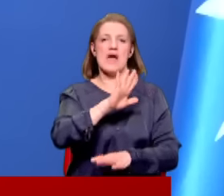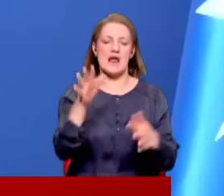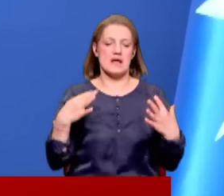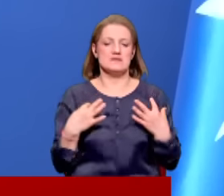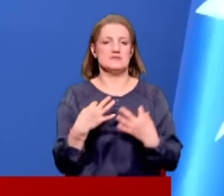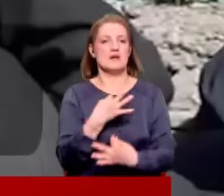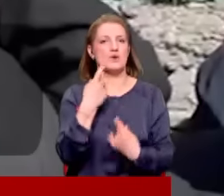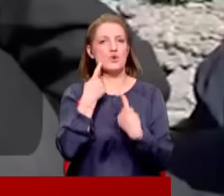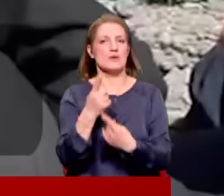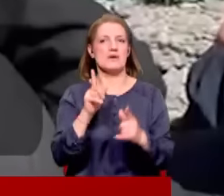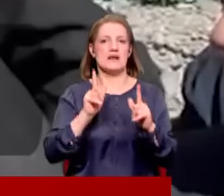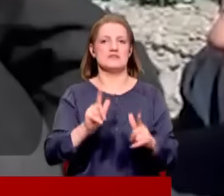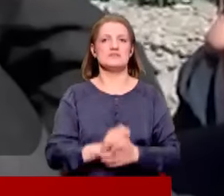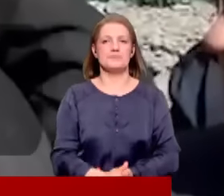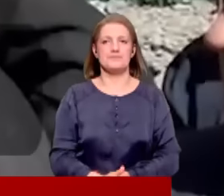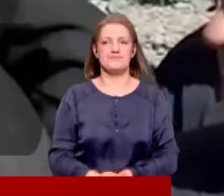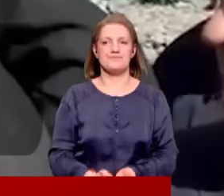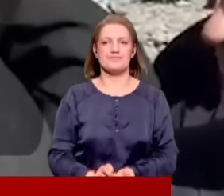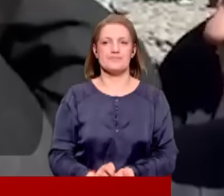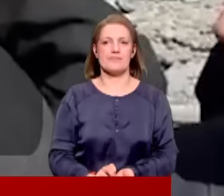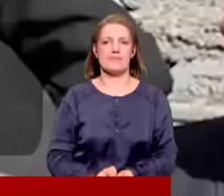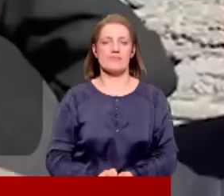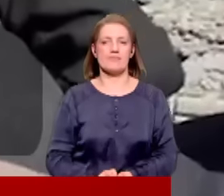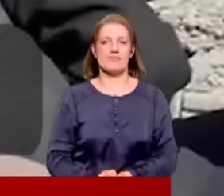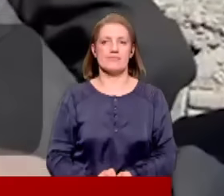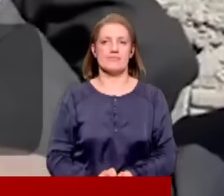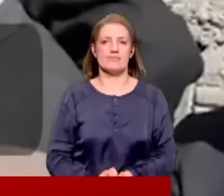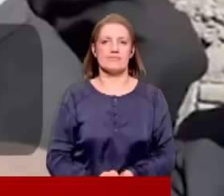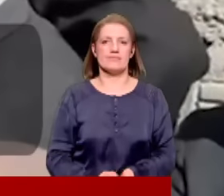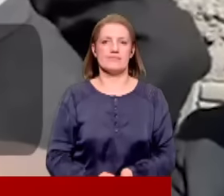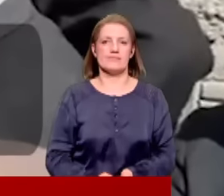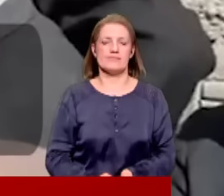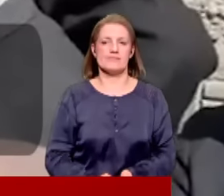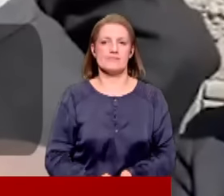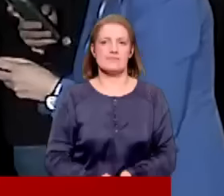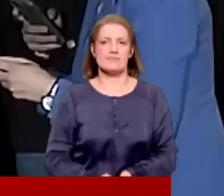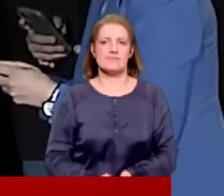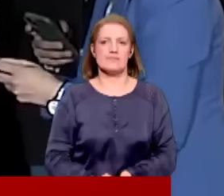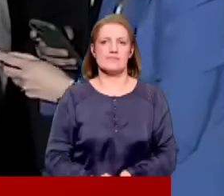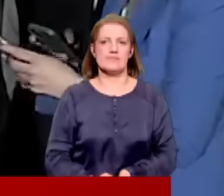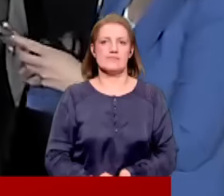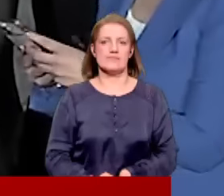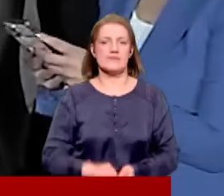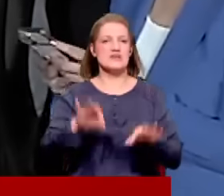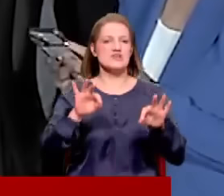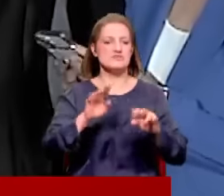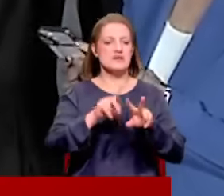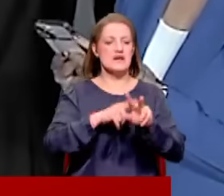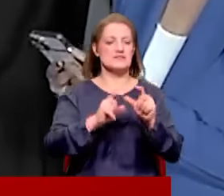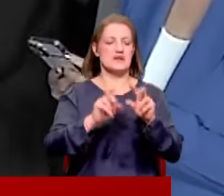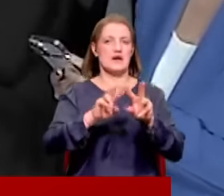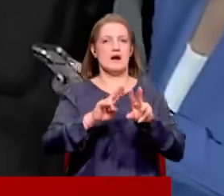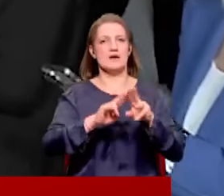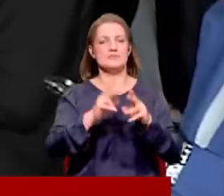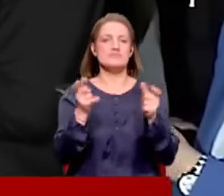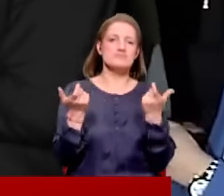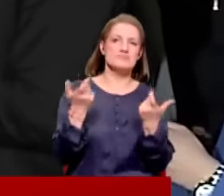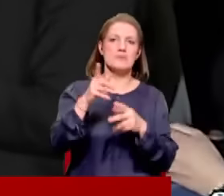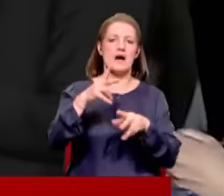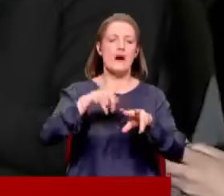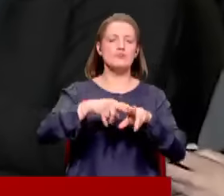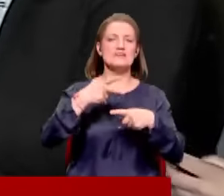saygı göstermesi gerekir. Ben adaylık başvurusu yaptığım zaman siz neden itiraz etmediniz? Şimdi gözler Yüksek Seçim Kurulu'nda. Daha önce